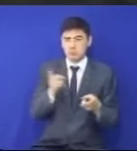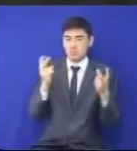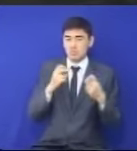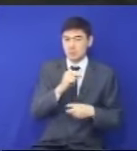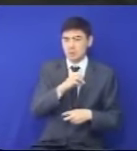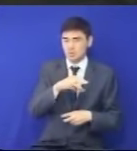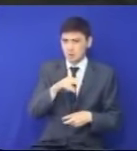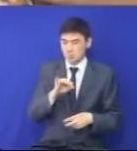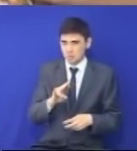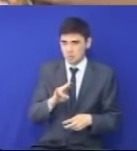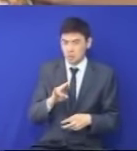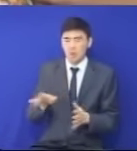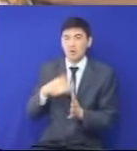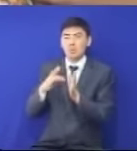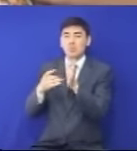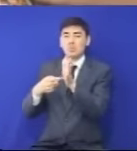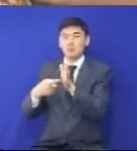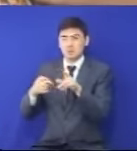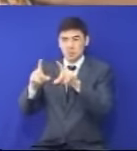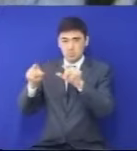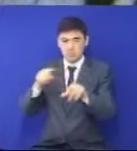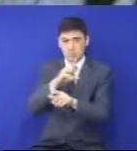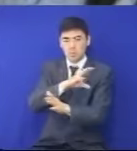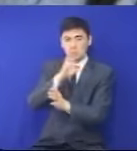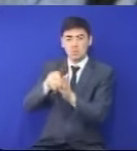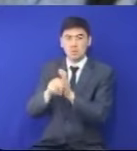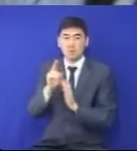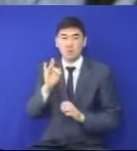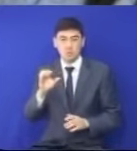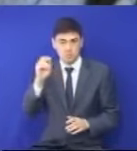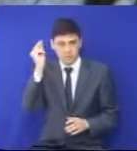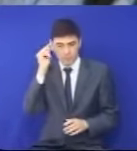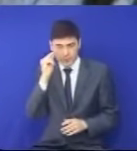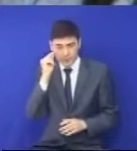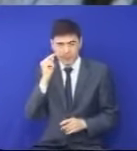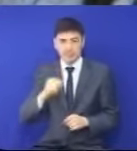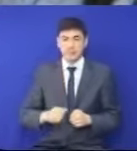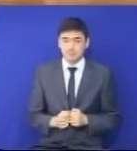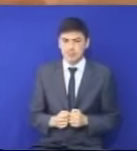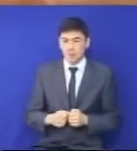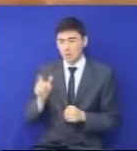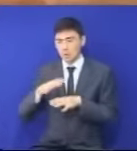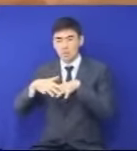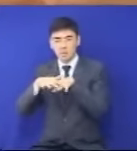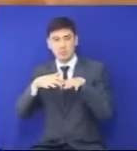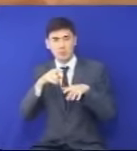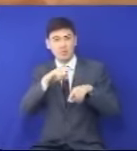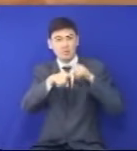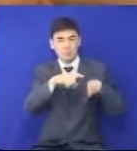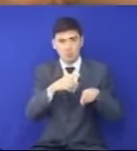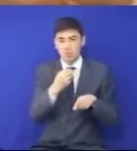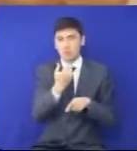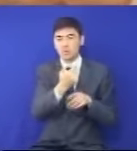Қазір Қарағанды қаласындағы оқу орындарының бірінің соңғы курсында оқиды. Кездесуде жас спортшы жиналғандардың сұрақтарына жауап беріп,